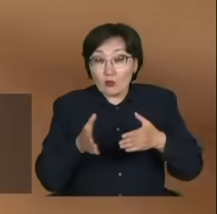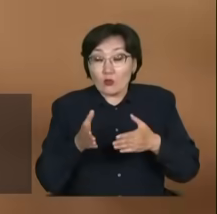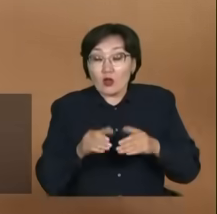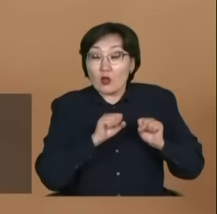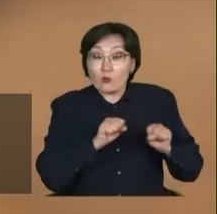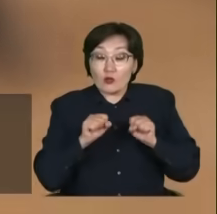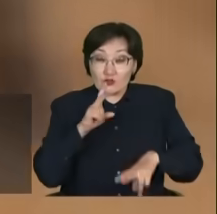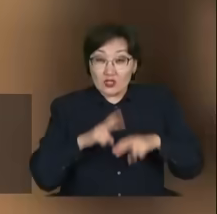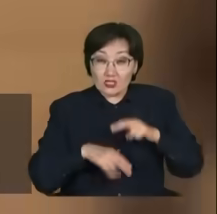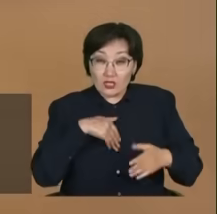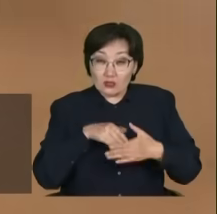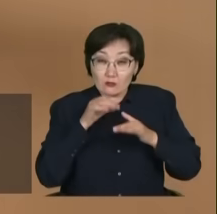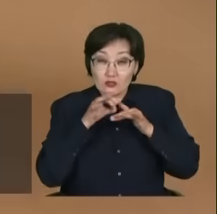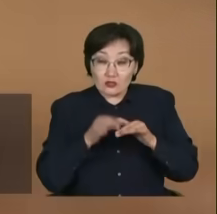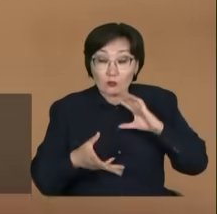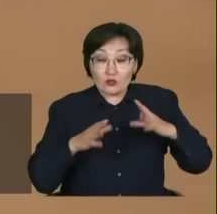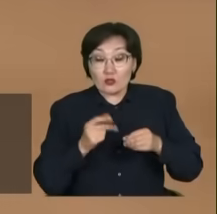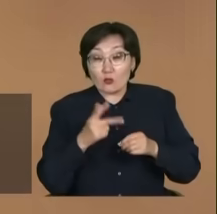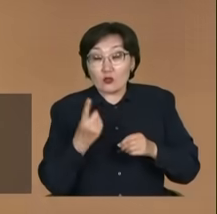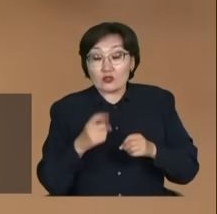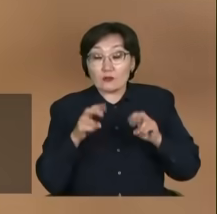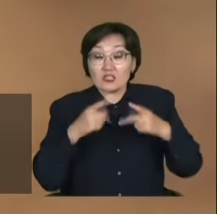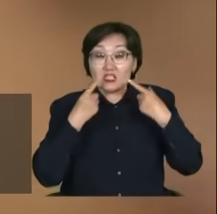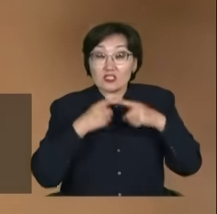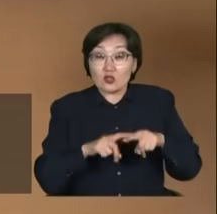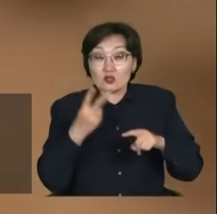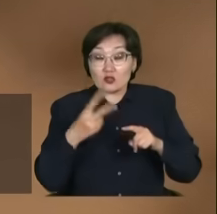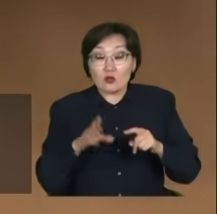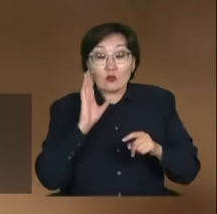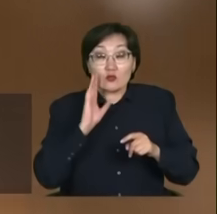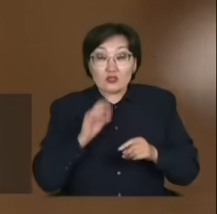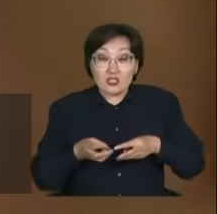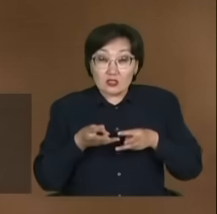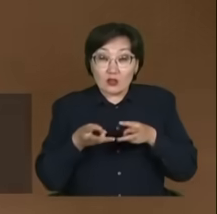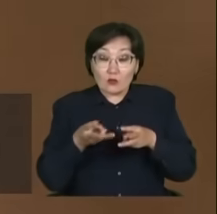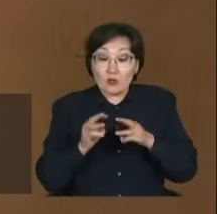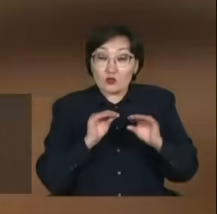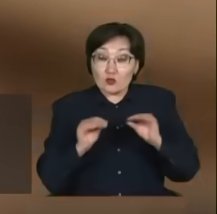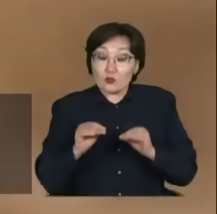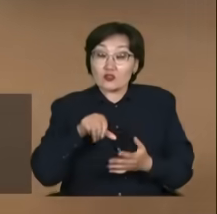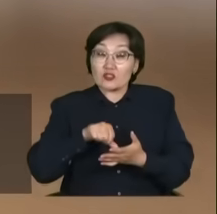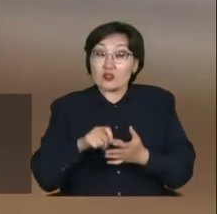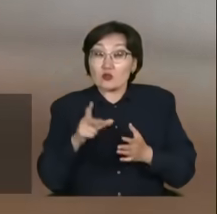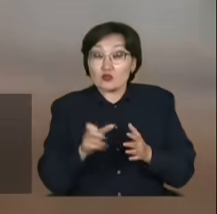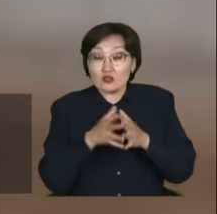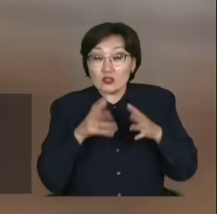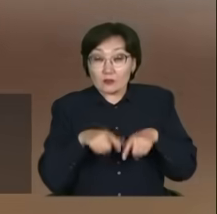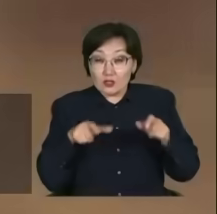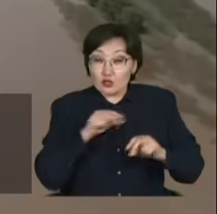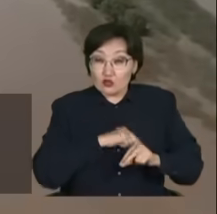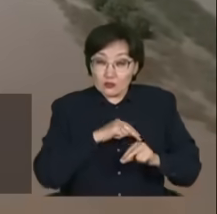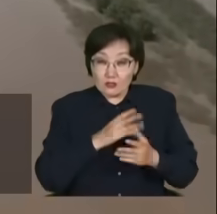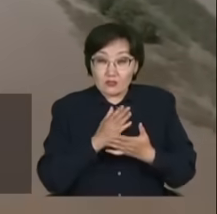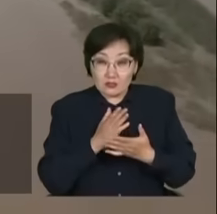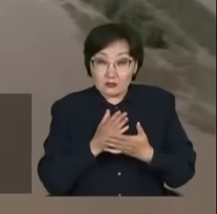тұрғызу қарқынды. Оған бас аяғы 31-лік техника, 20 су айдау құрылғысы тартылып, 300-ден аса адам жұмыс істеп